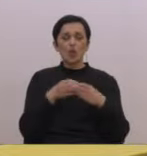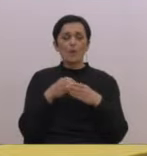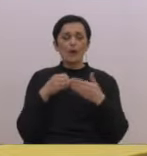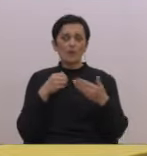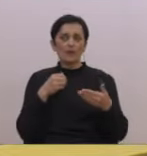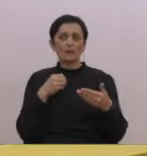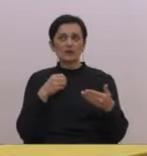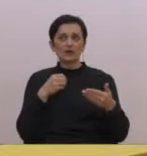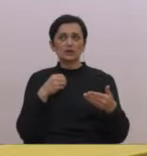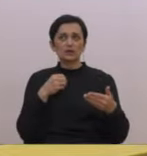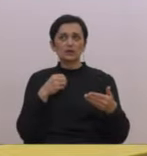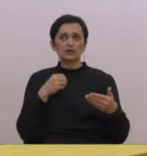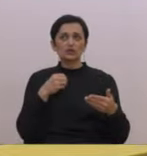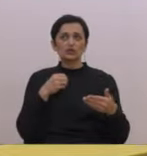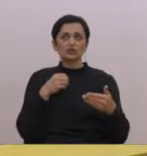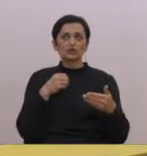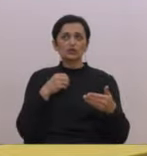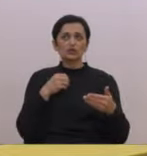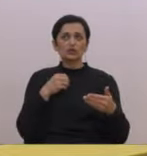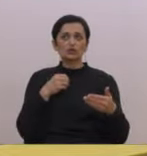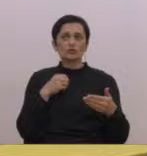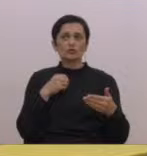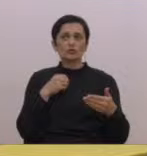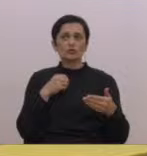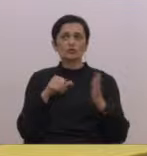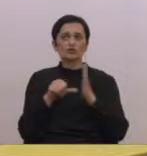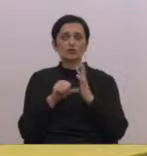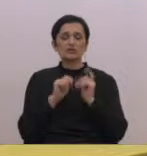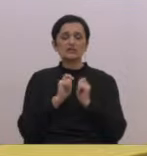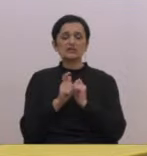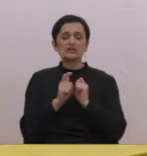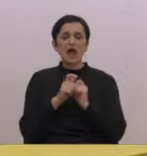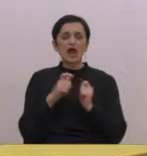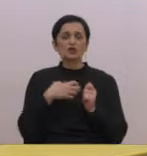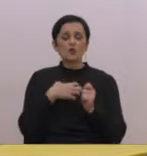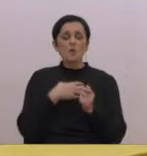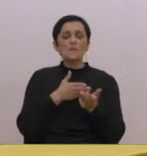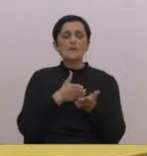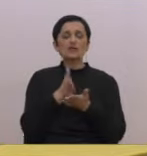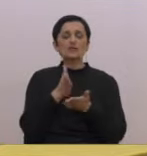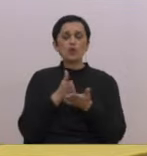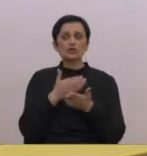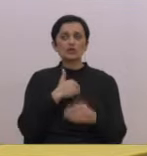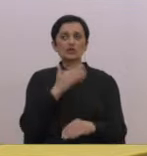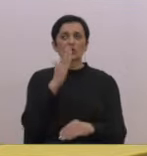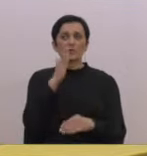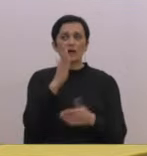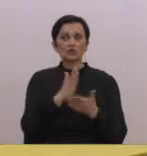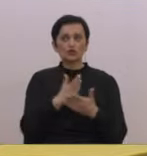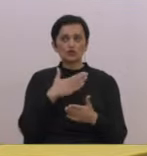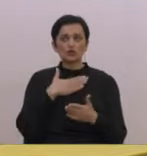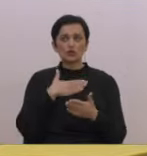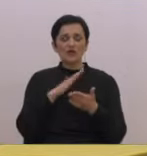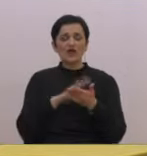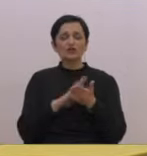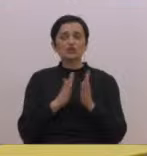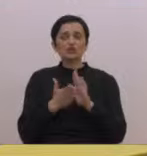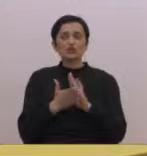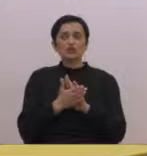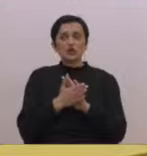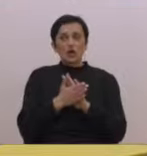საინვესტიციო პრიორიტეტები. იმედია რომ ჩვენ შევჯერდებით